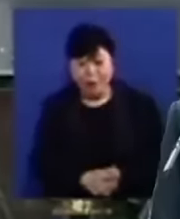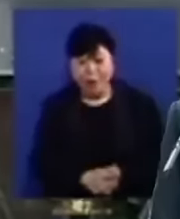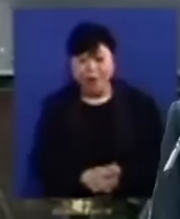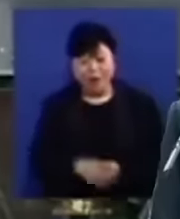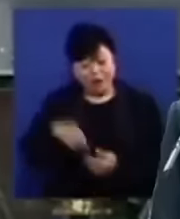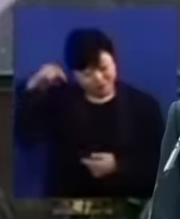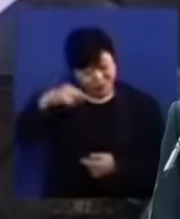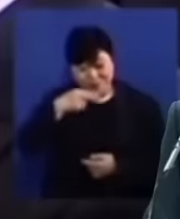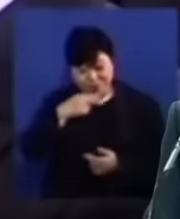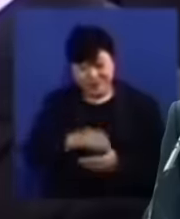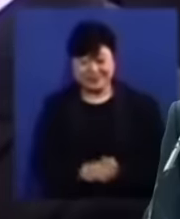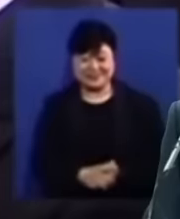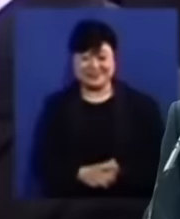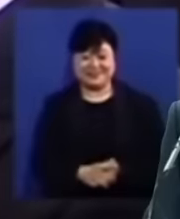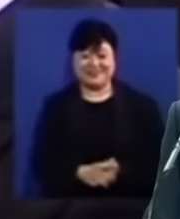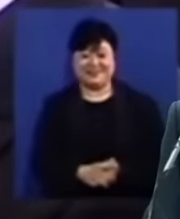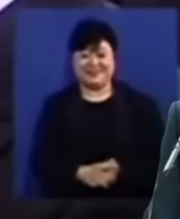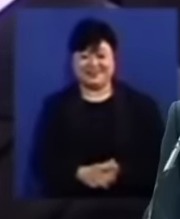말이야.